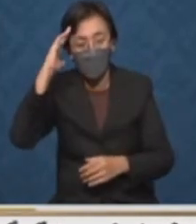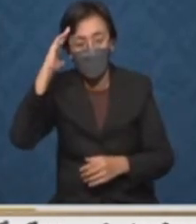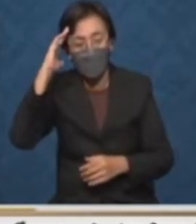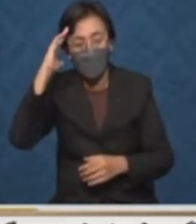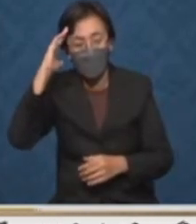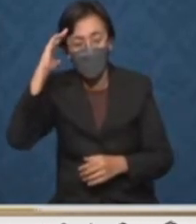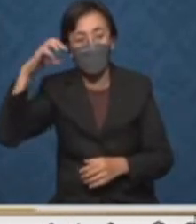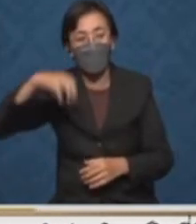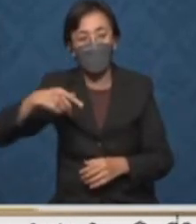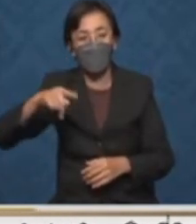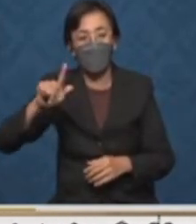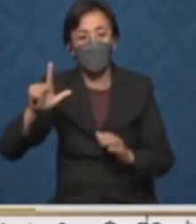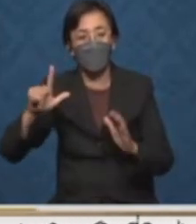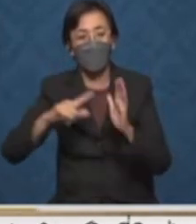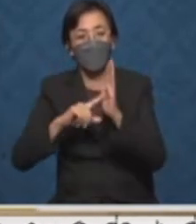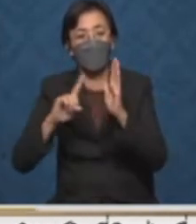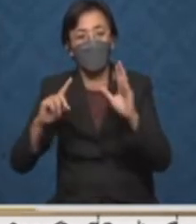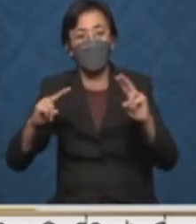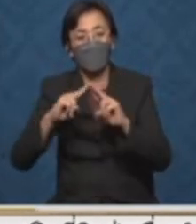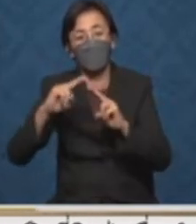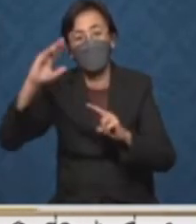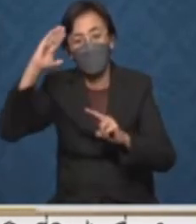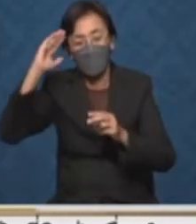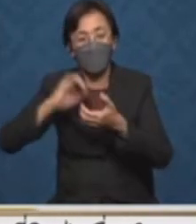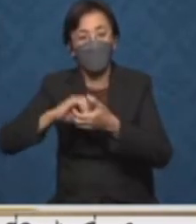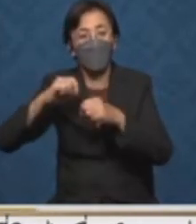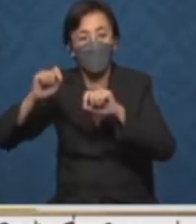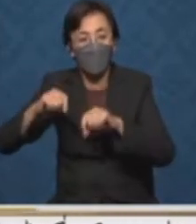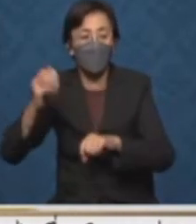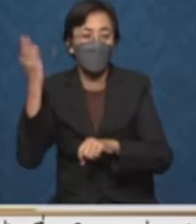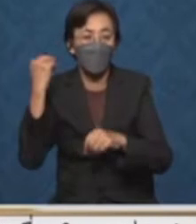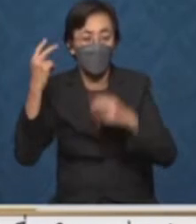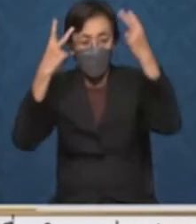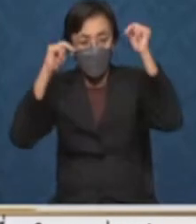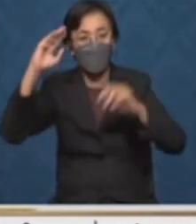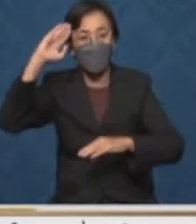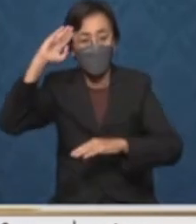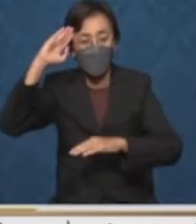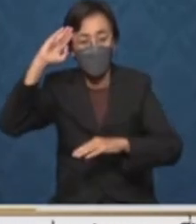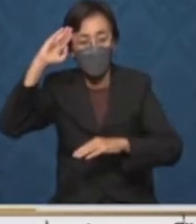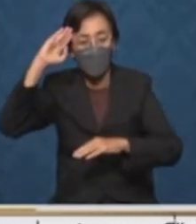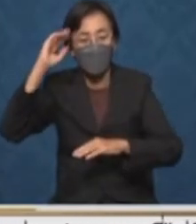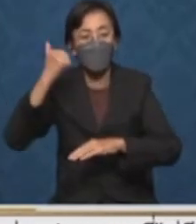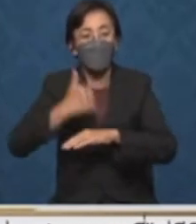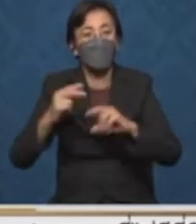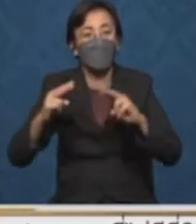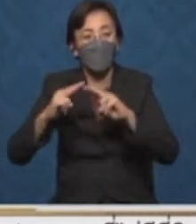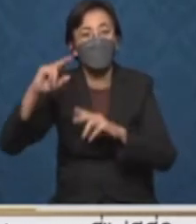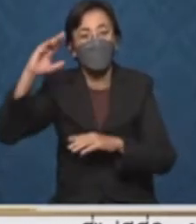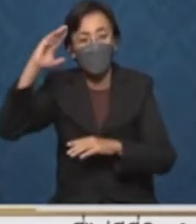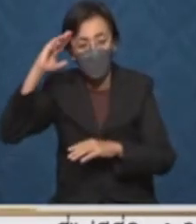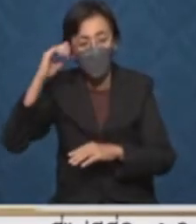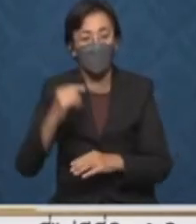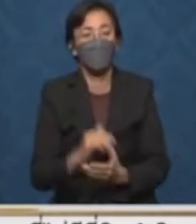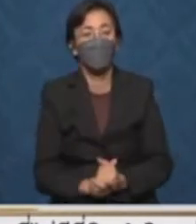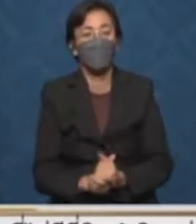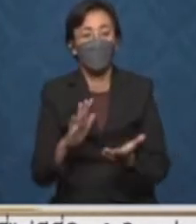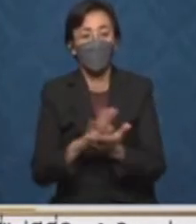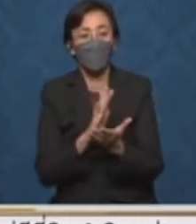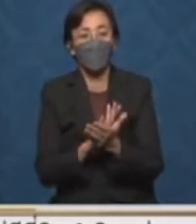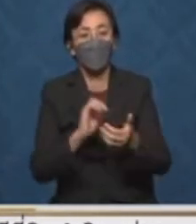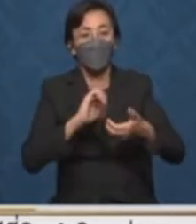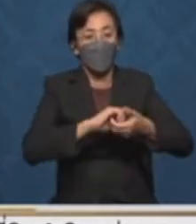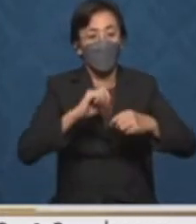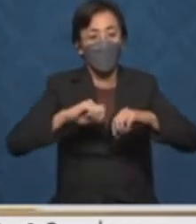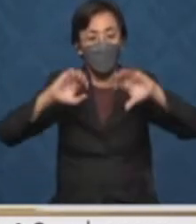ำนักปลัดกระทรวงกลาโหมครับก็สมัยพลเอกประยุทธ์เป็นนายกเป็นรัฐมนตรีกลาโหม G2G ฉบับนี้นะครับท่านประธาน